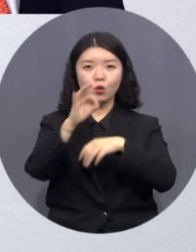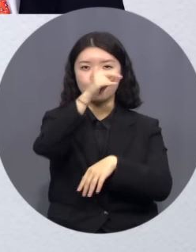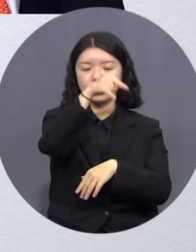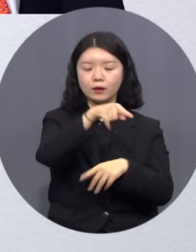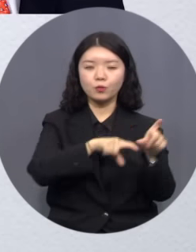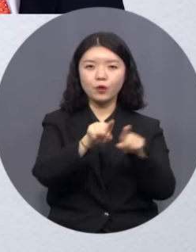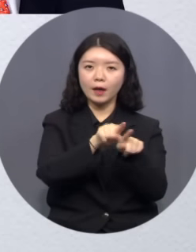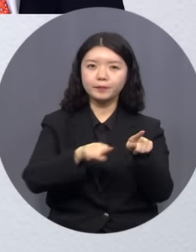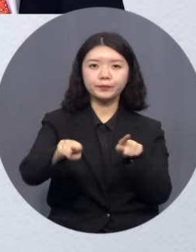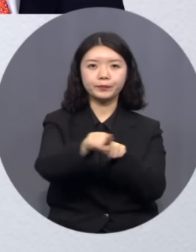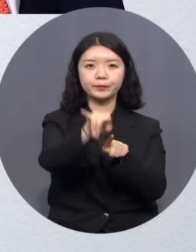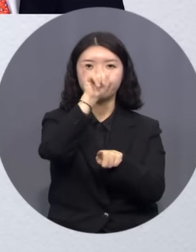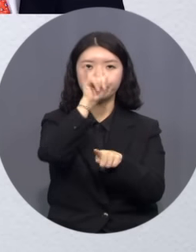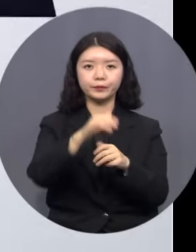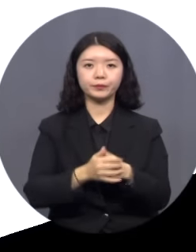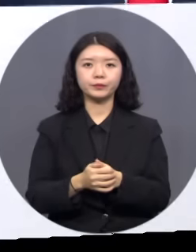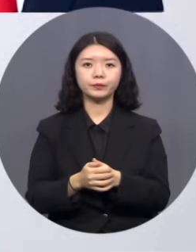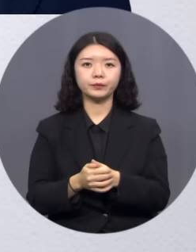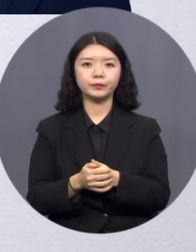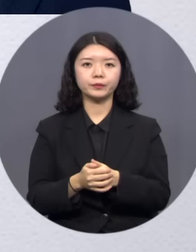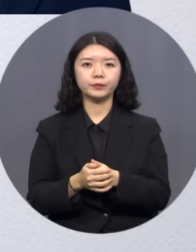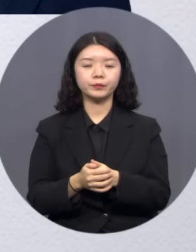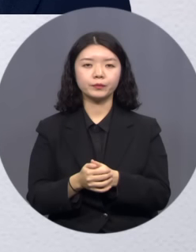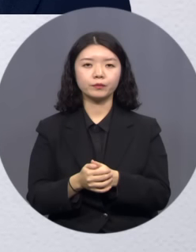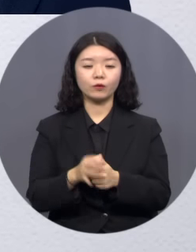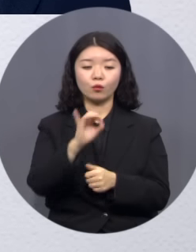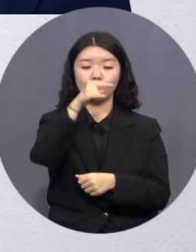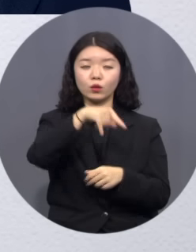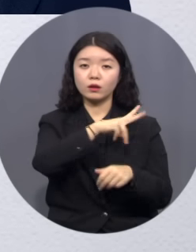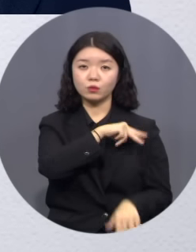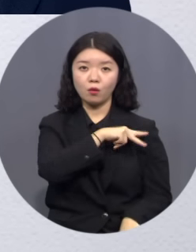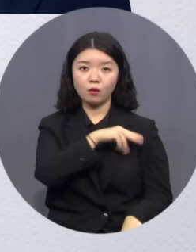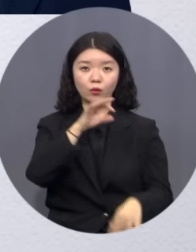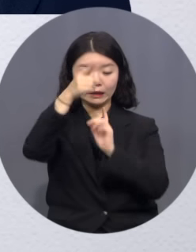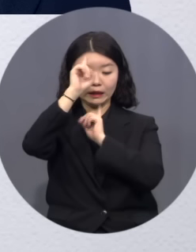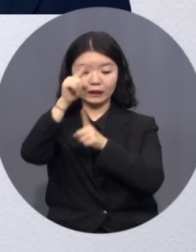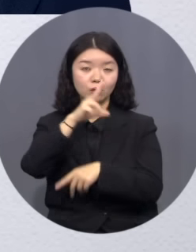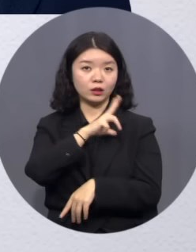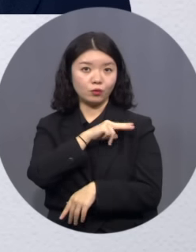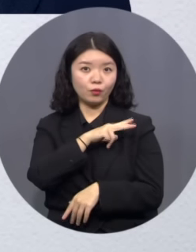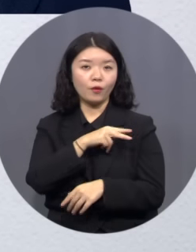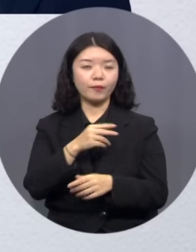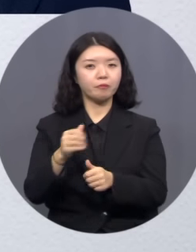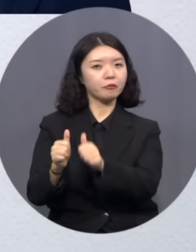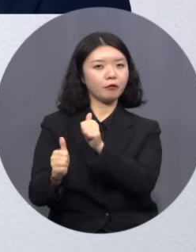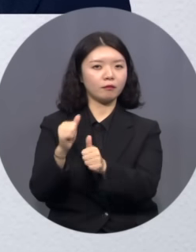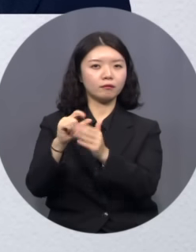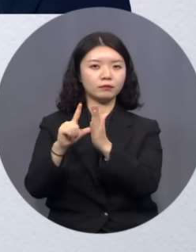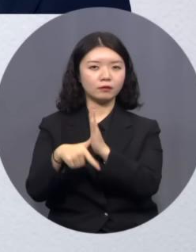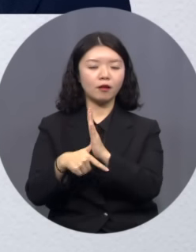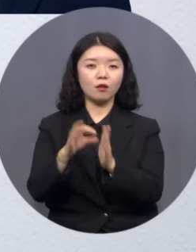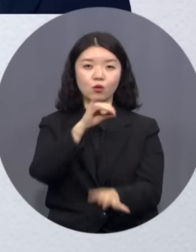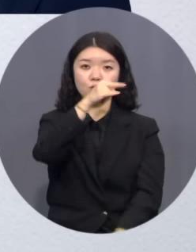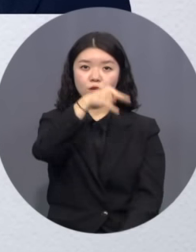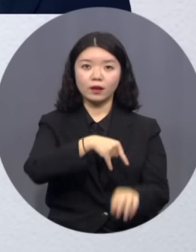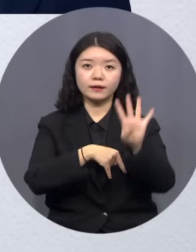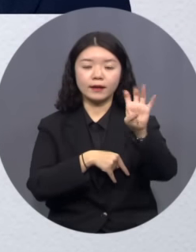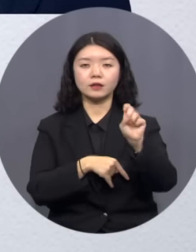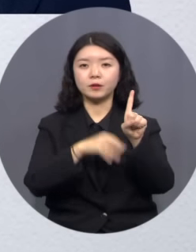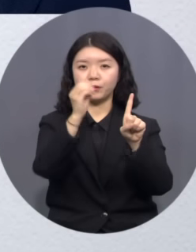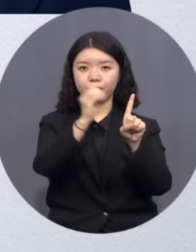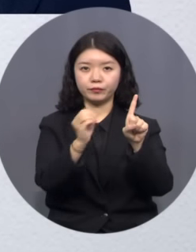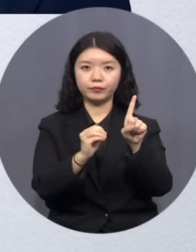후보가 앞서는 것으로 나타났습니다 위성곤 의원과 이경용 전 도의원 대결에서는 위성곤 후보가